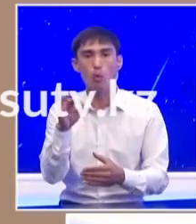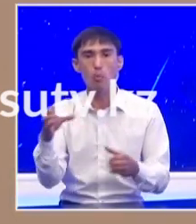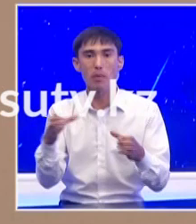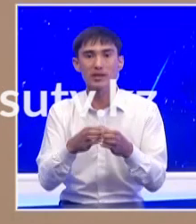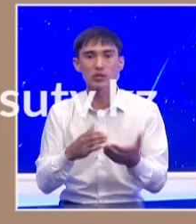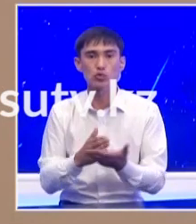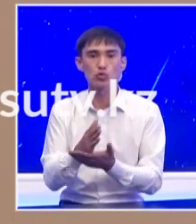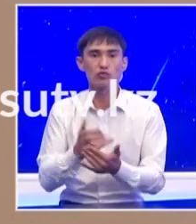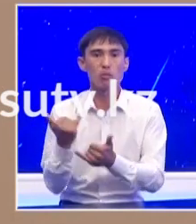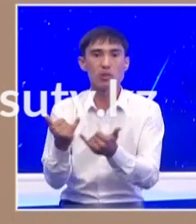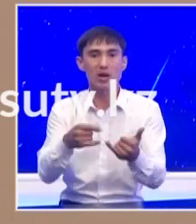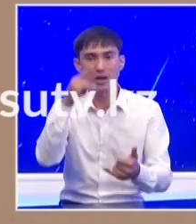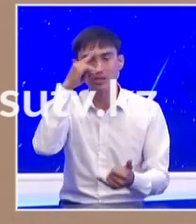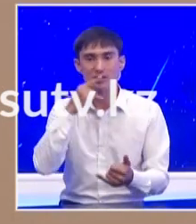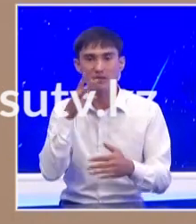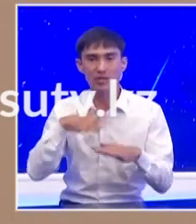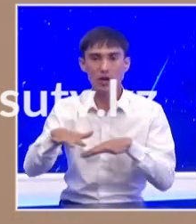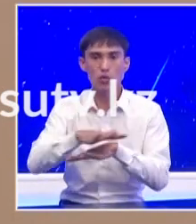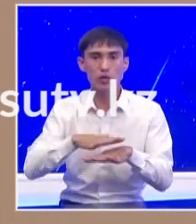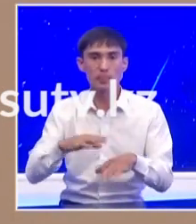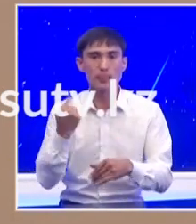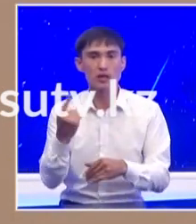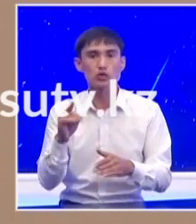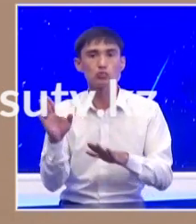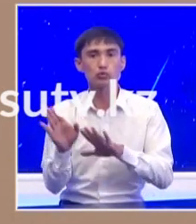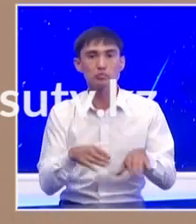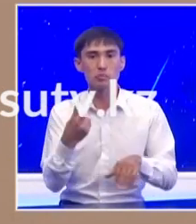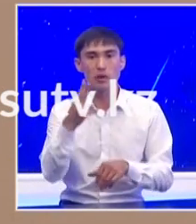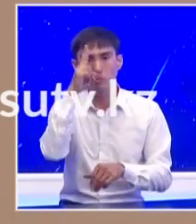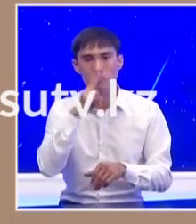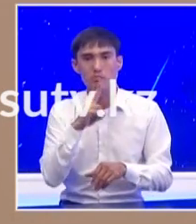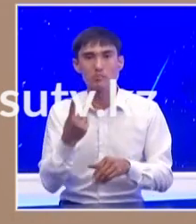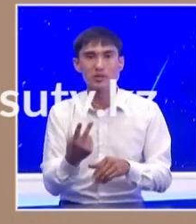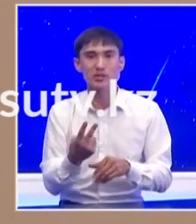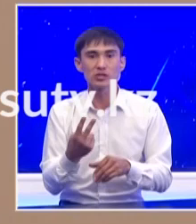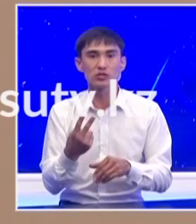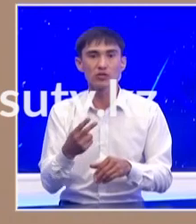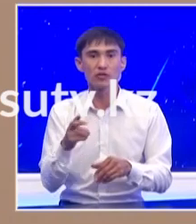партия служила во благо казахского народа. Однако спустя пару месяцев народный деятель